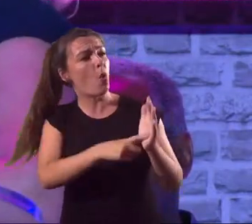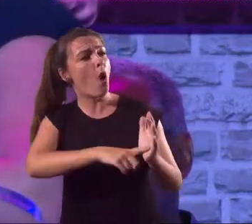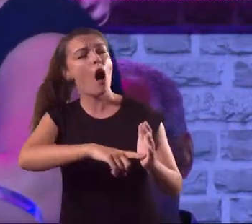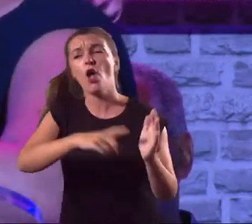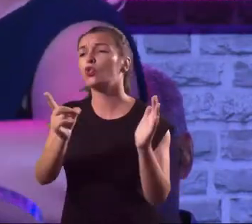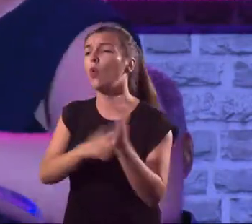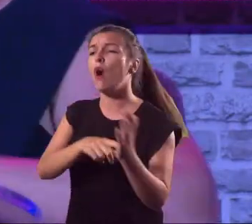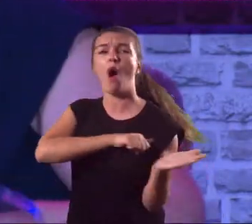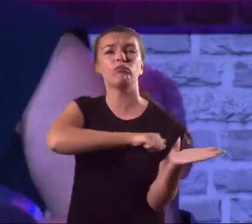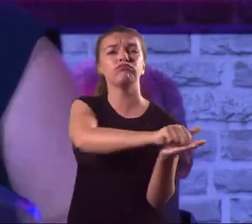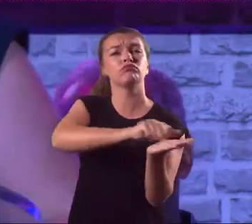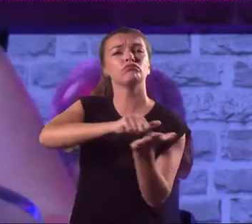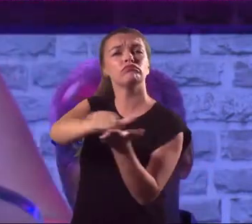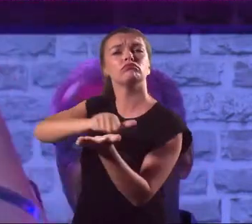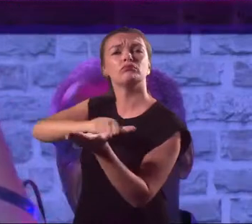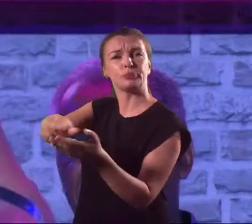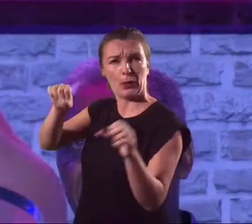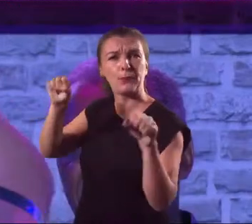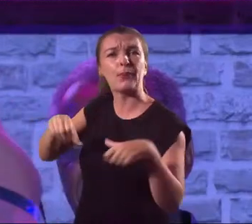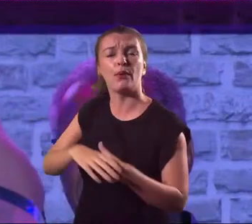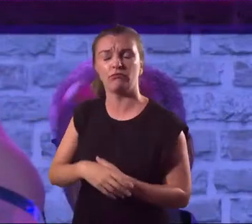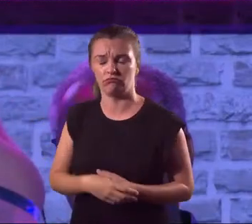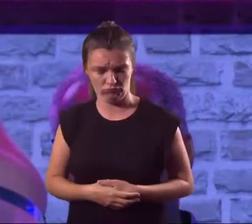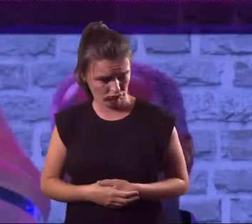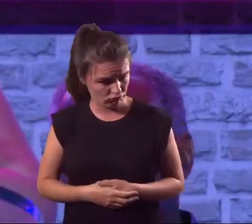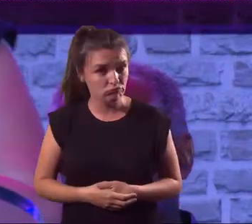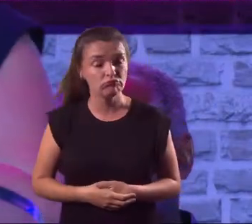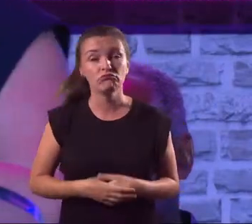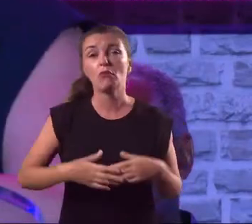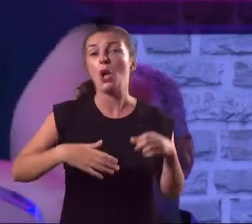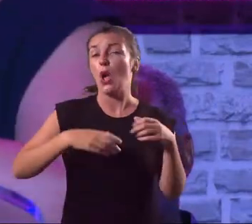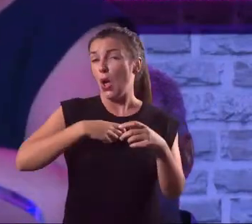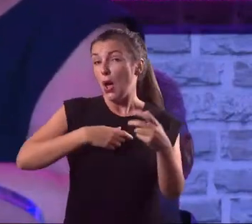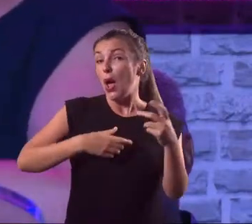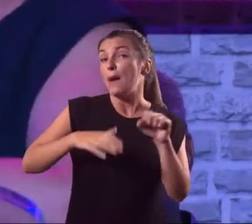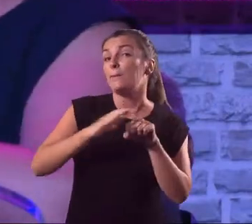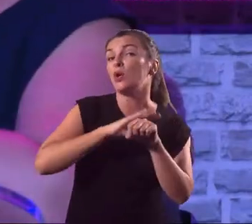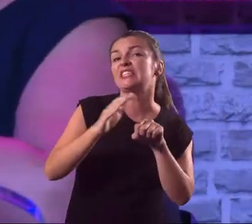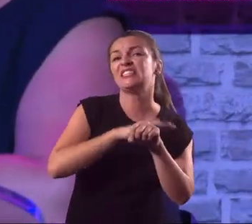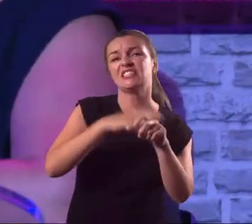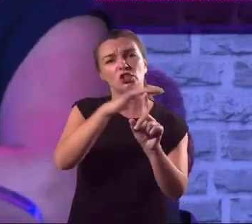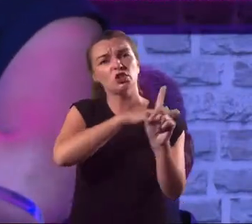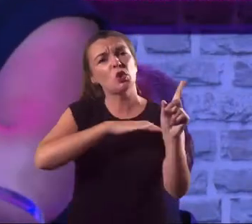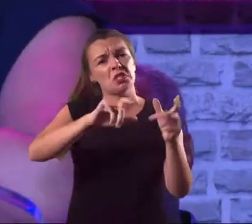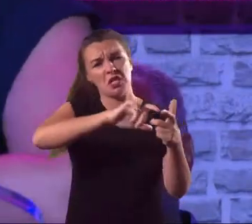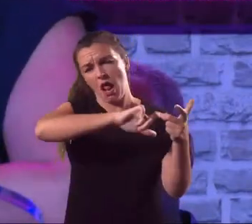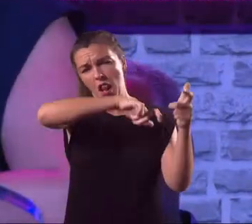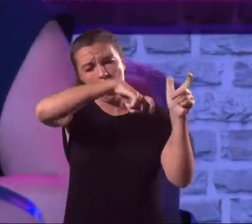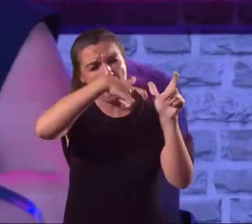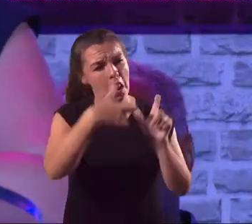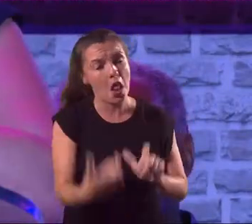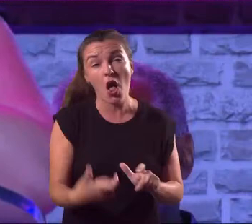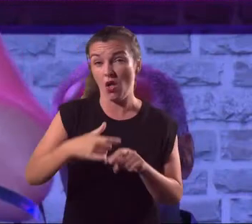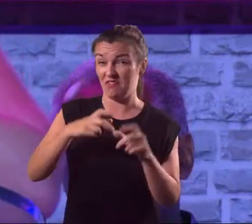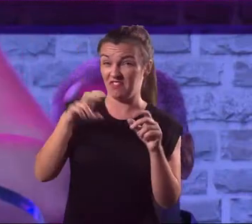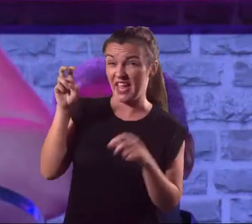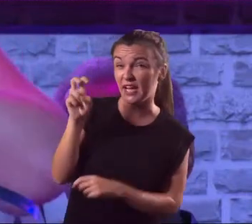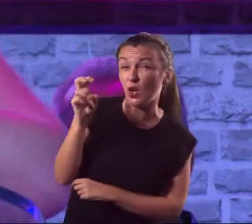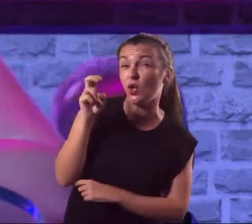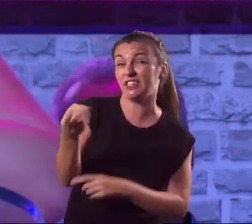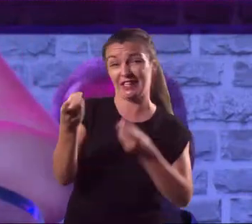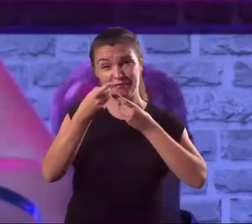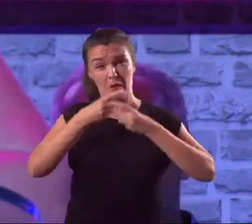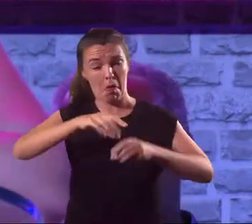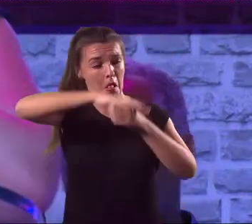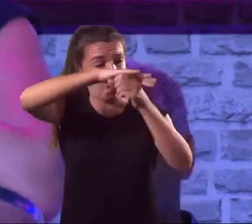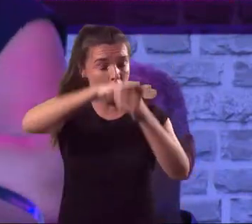et des autres, continuant à vouloir continuer cette politique de maltraitance sociale, écologique et démocratique. Nous ne les